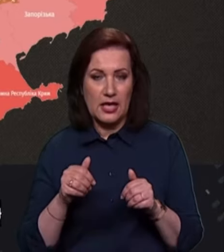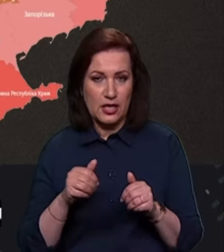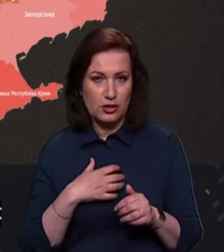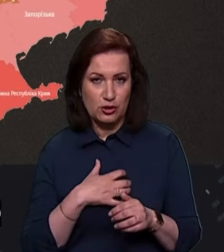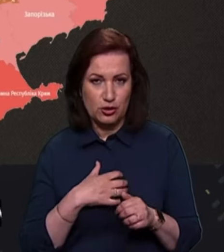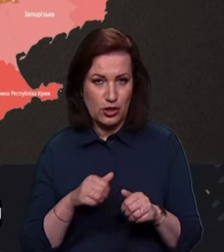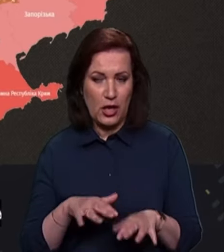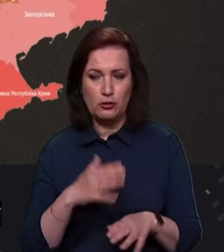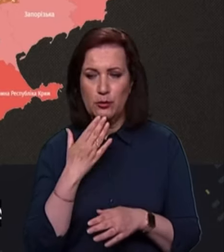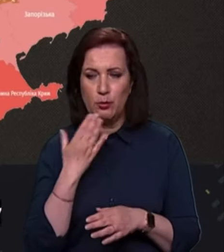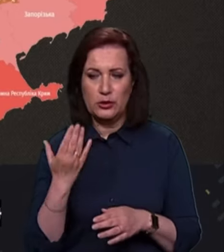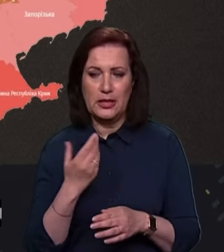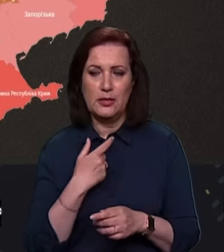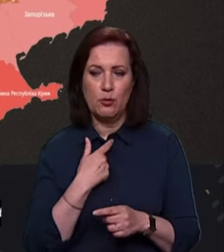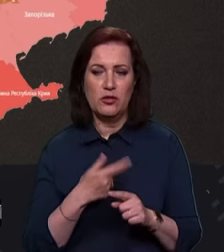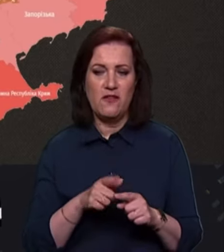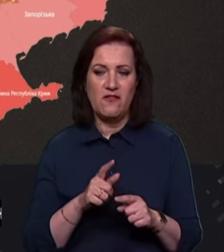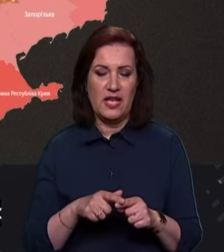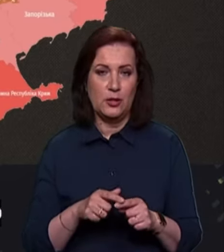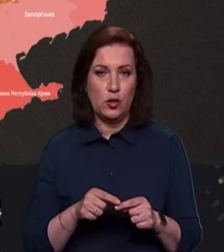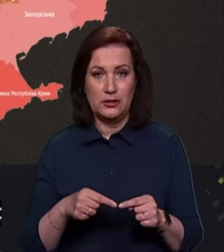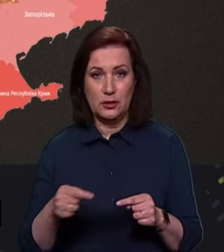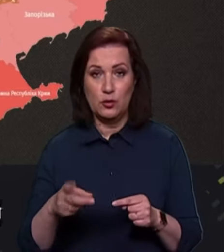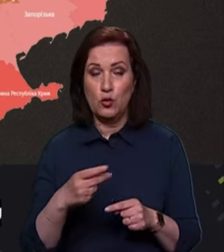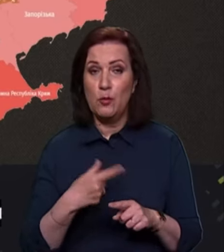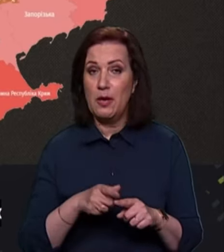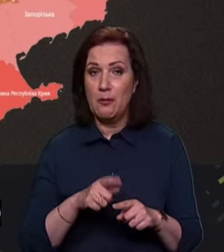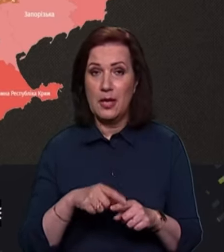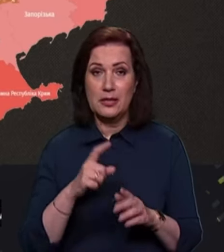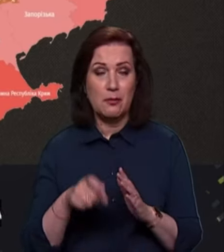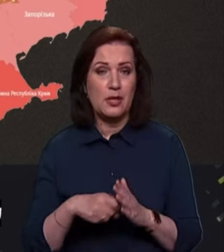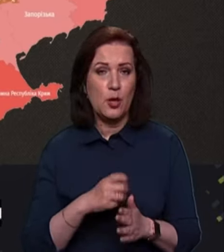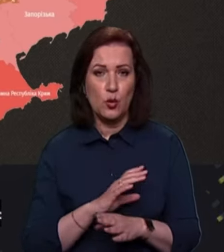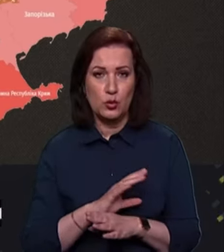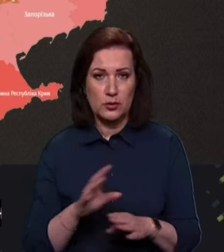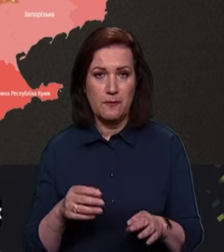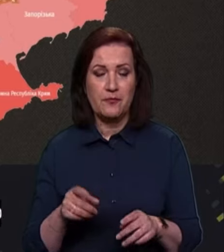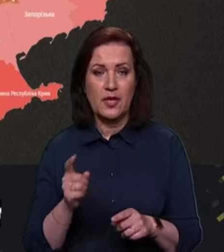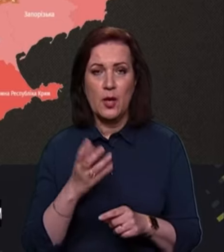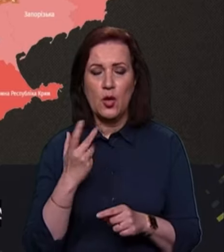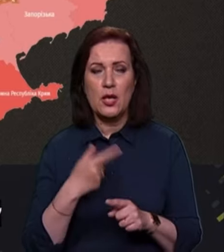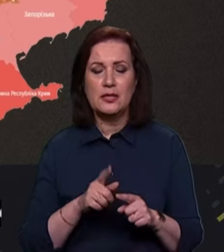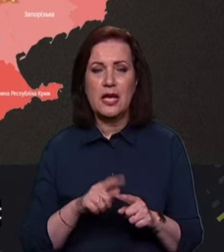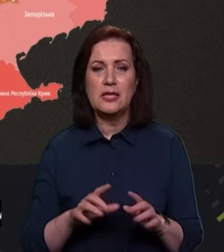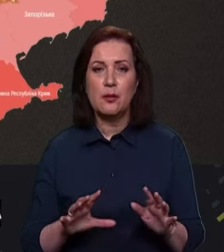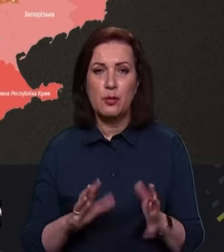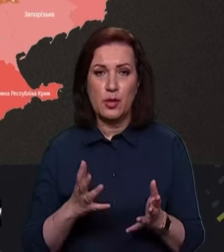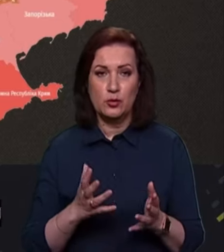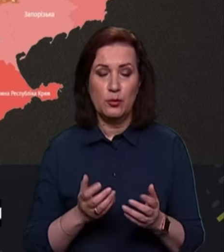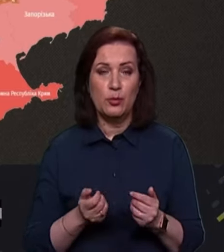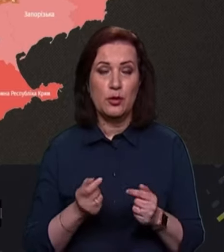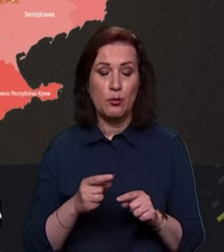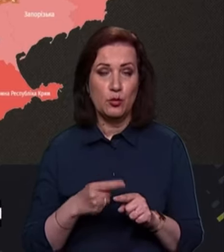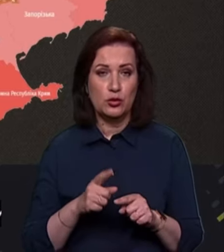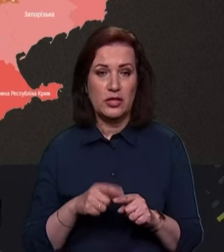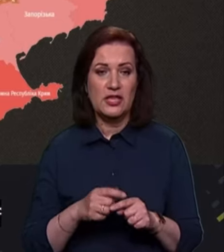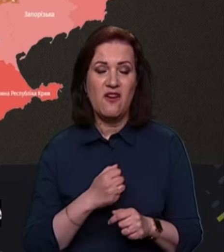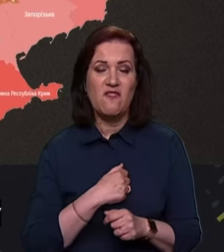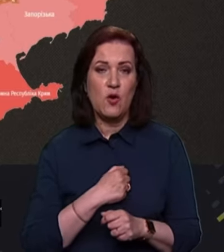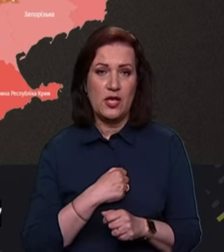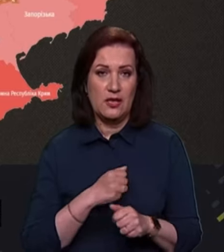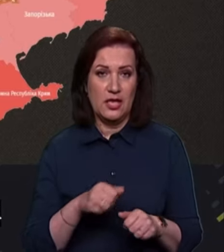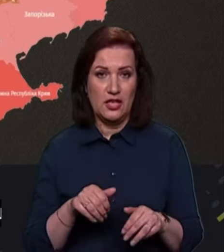решающим, последним голосом в этой цепочке. Но мы об этом не узнаем тогда, когда это произойдет. Потому что это